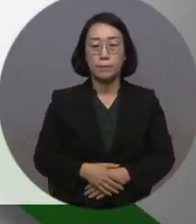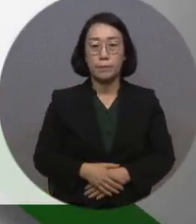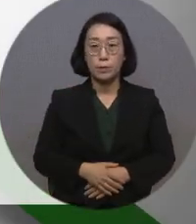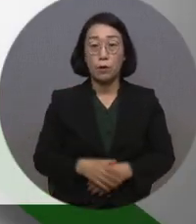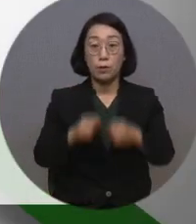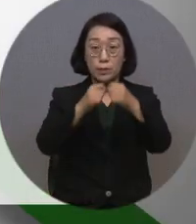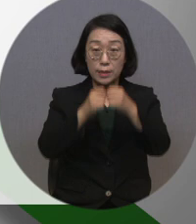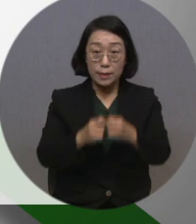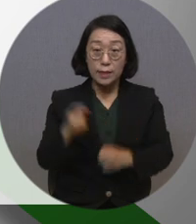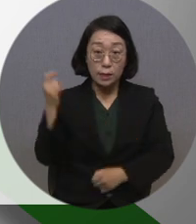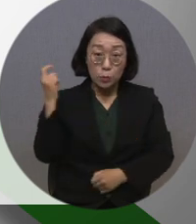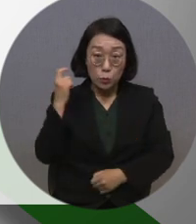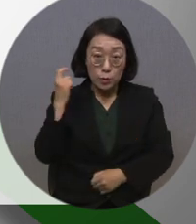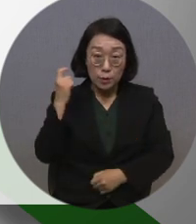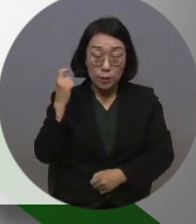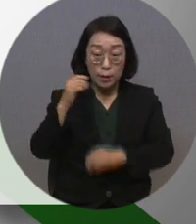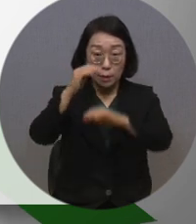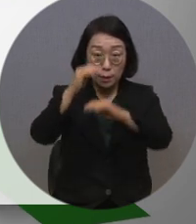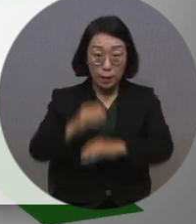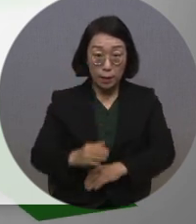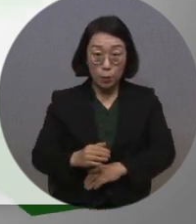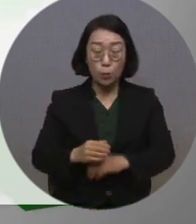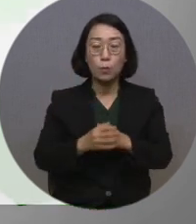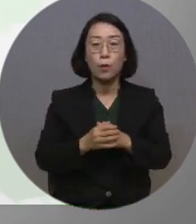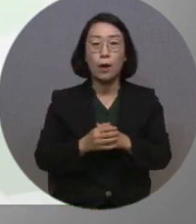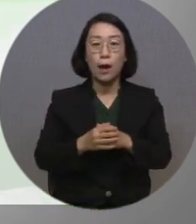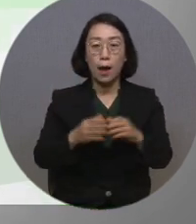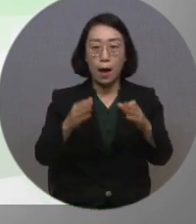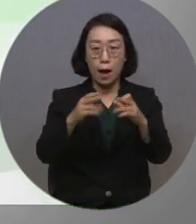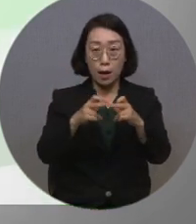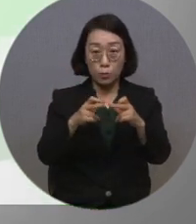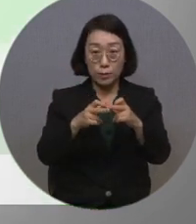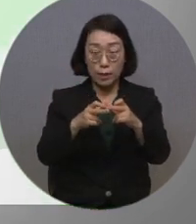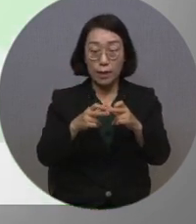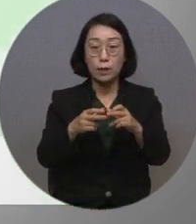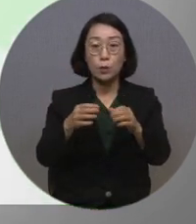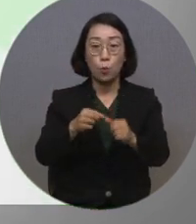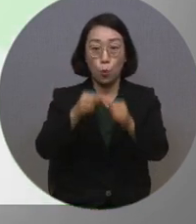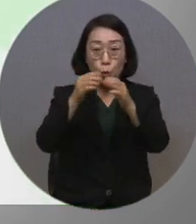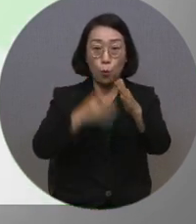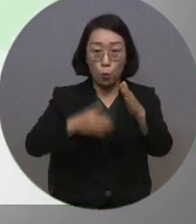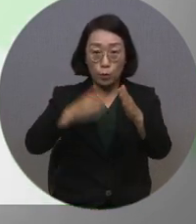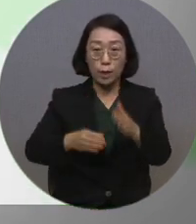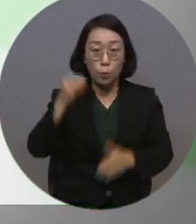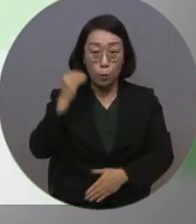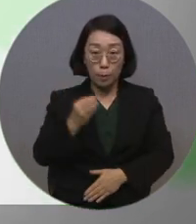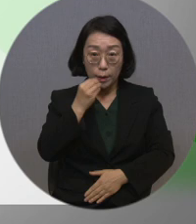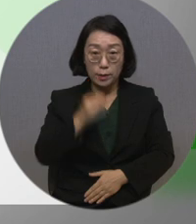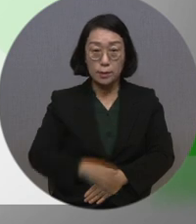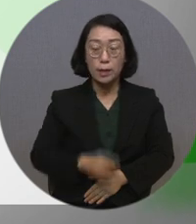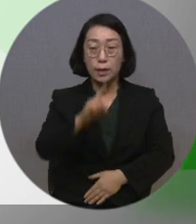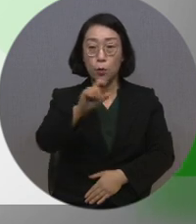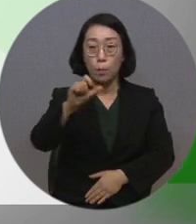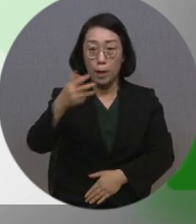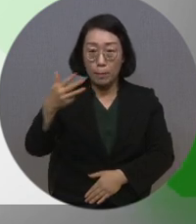더 자세한 입사 지원과 문의 사항은 한국장애인 고용공단 누리집이나 국번 없이